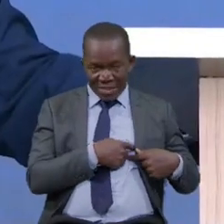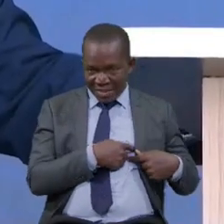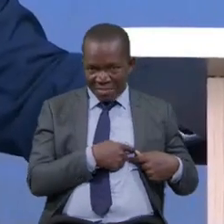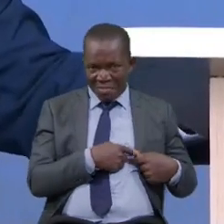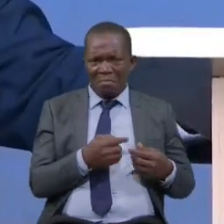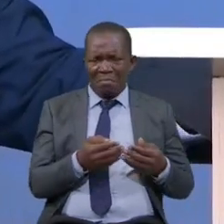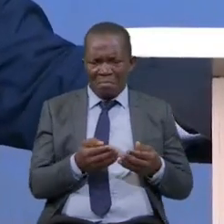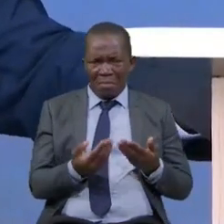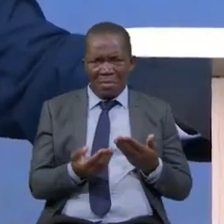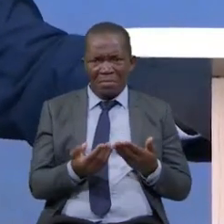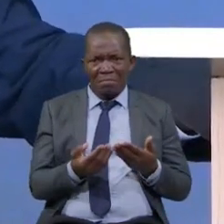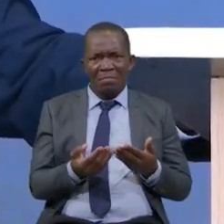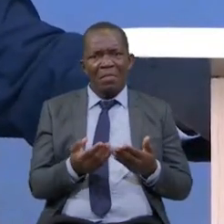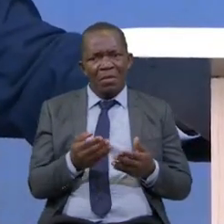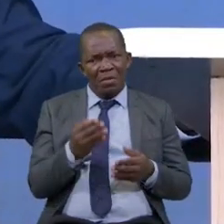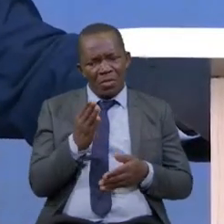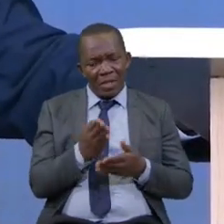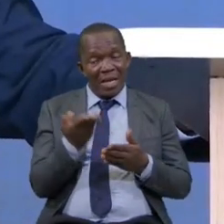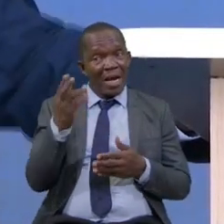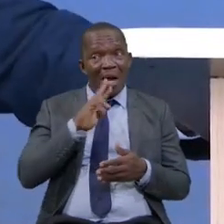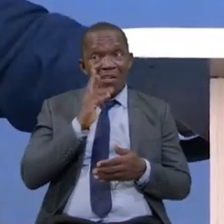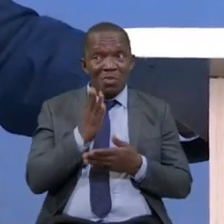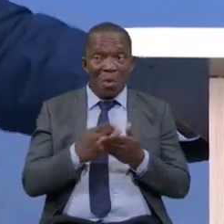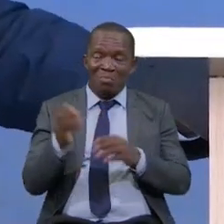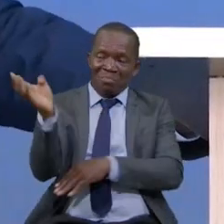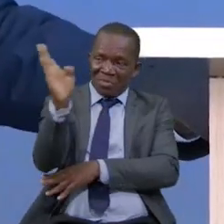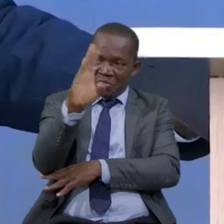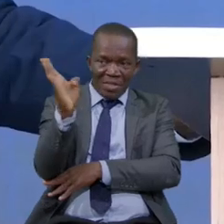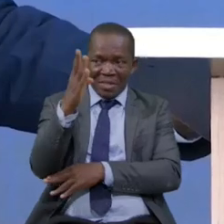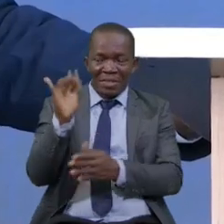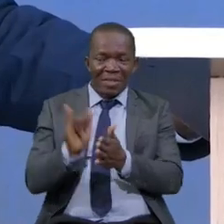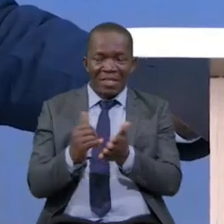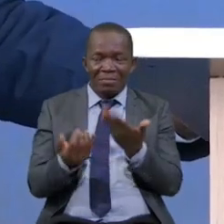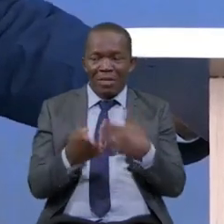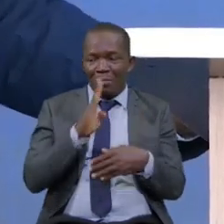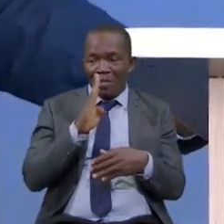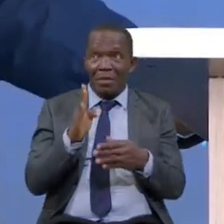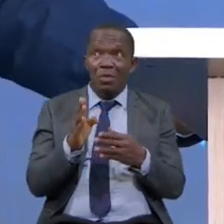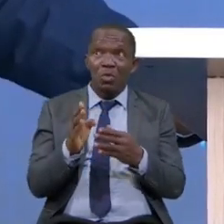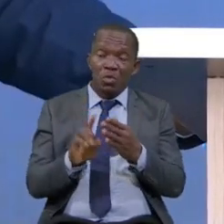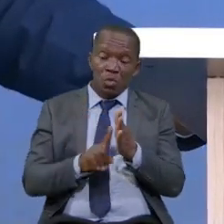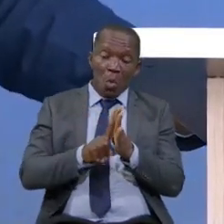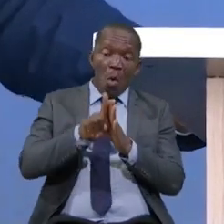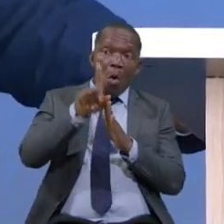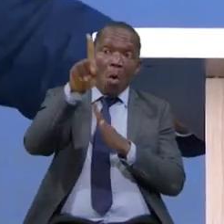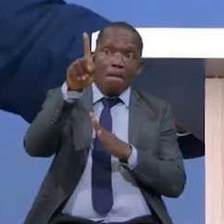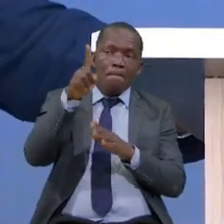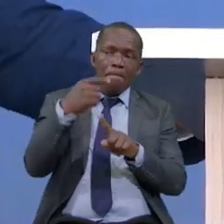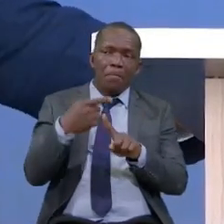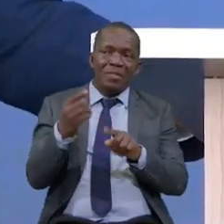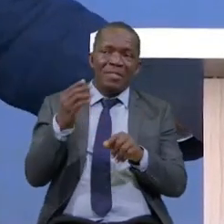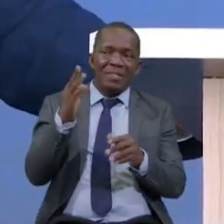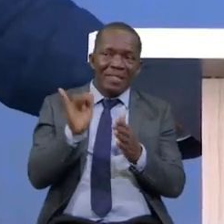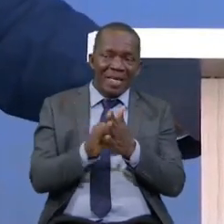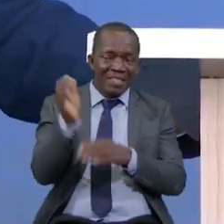élancés, mais qui à l'intérieur sont vides, creux. Quand le vent souffle, à cause du vide qui est